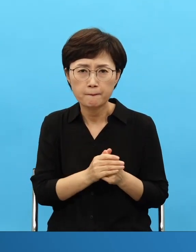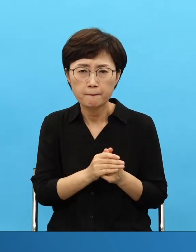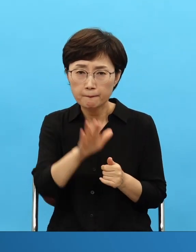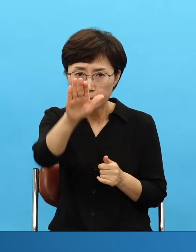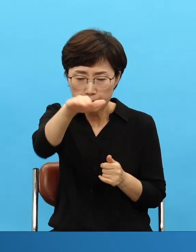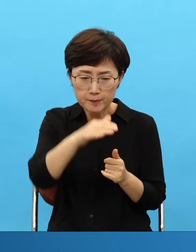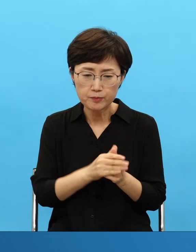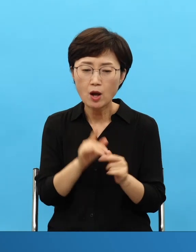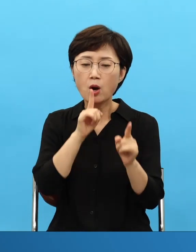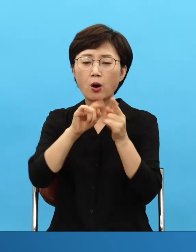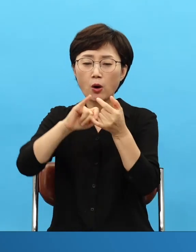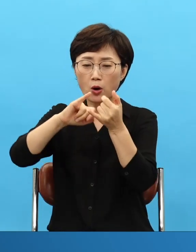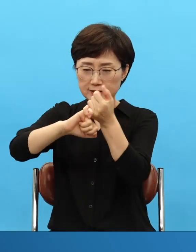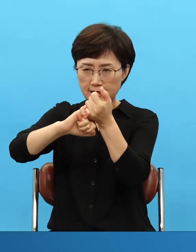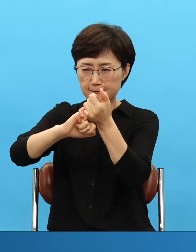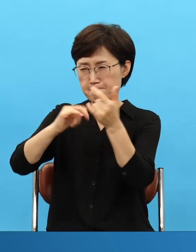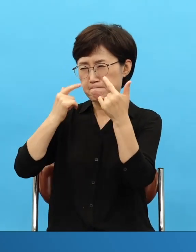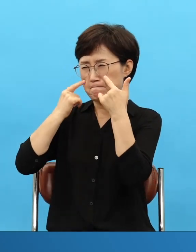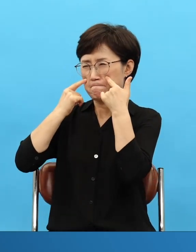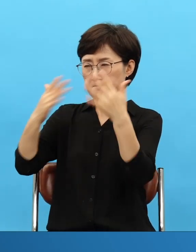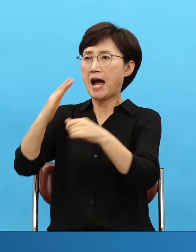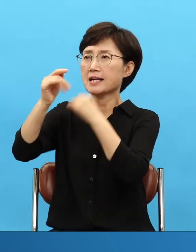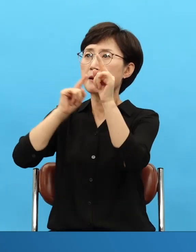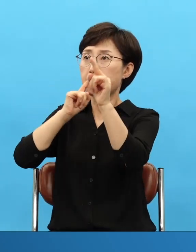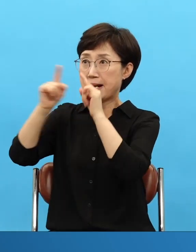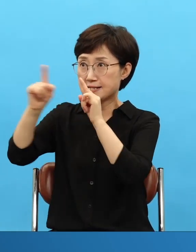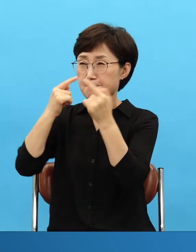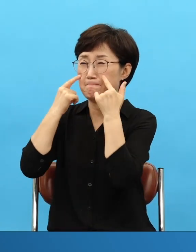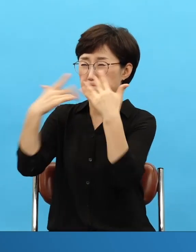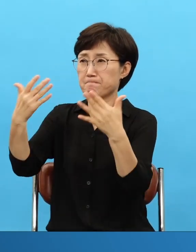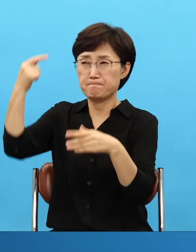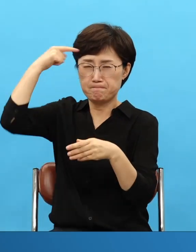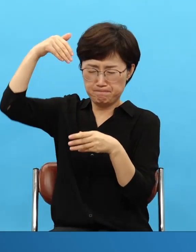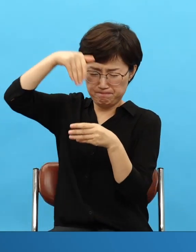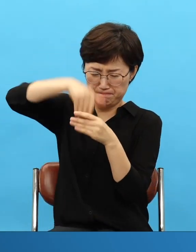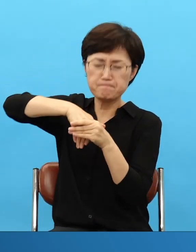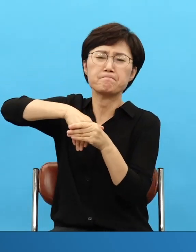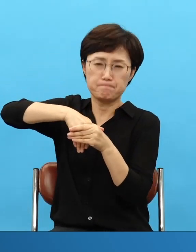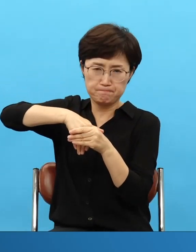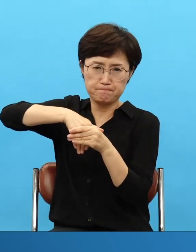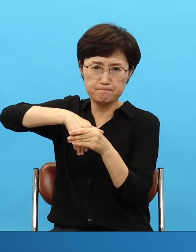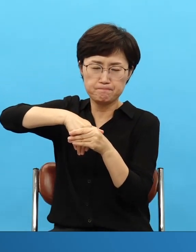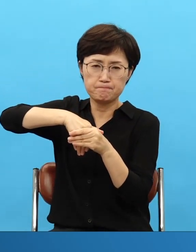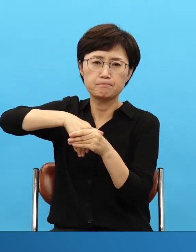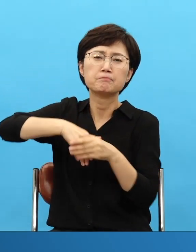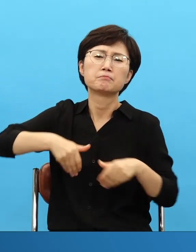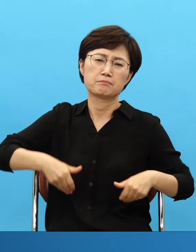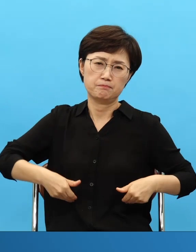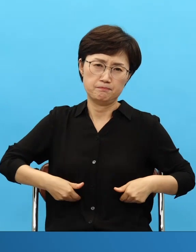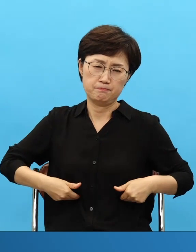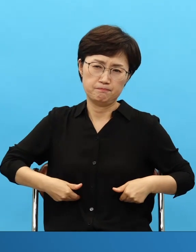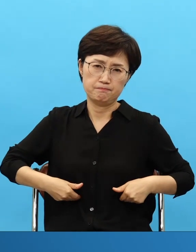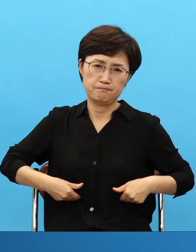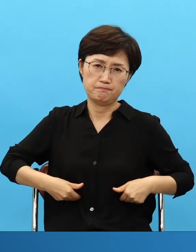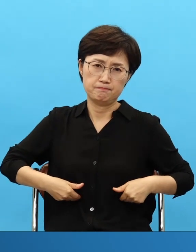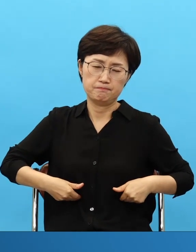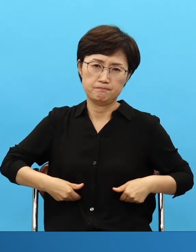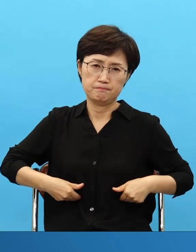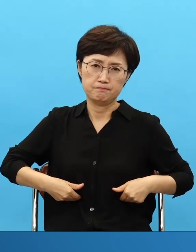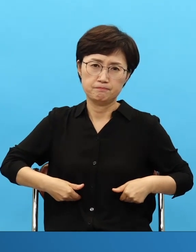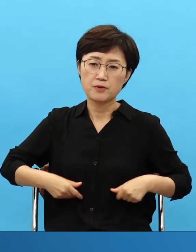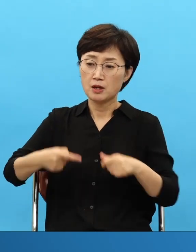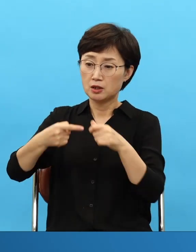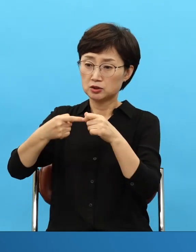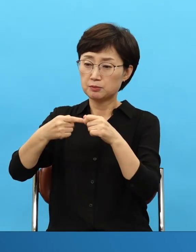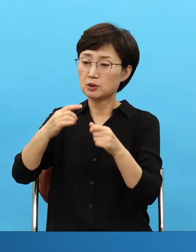말씀을 여러분 속에 심는 겁니다. That's why you must plant inside of yourselves the accurate word of the covenant, 복음과 함께